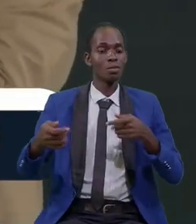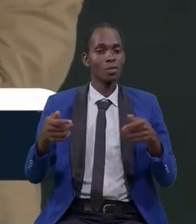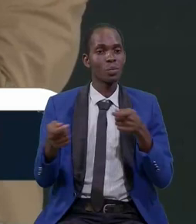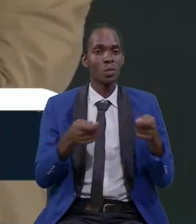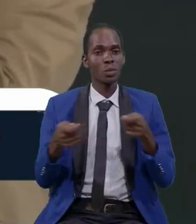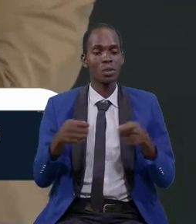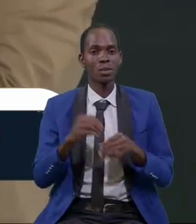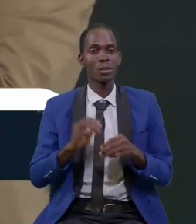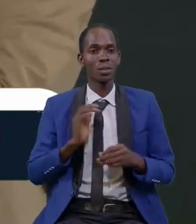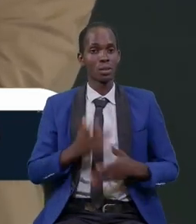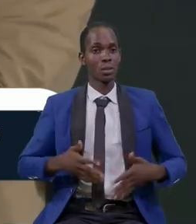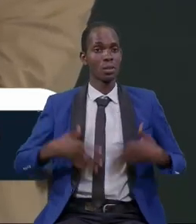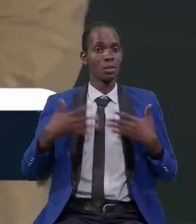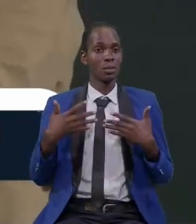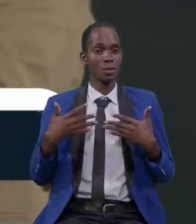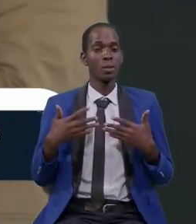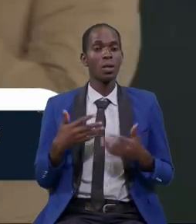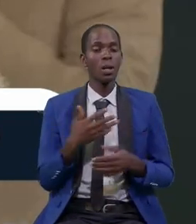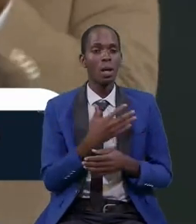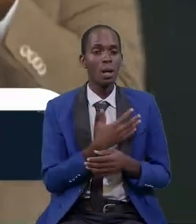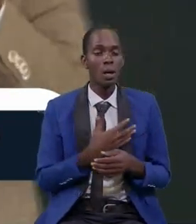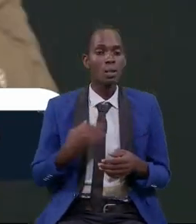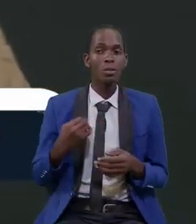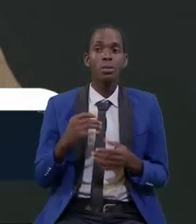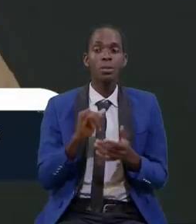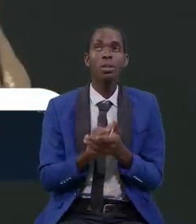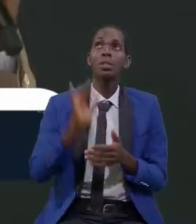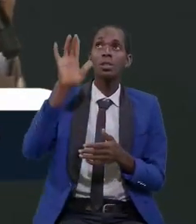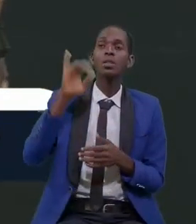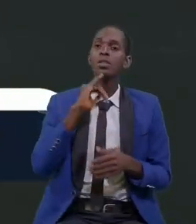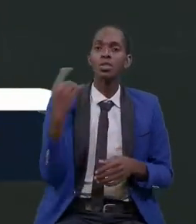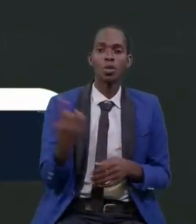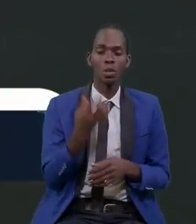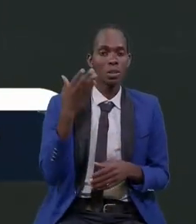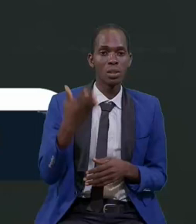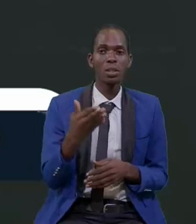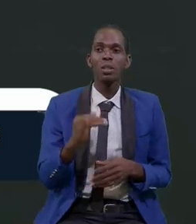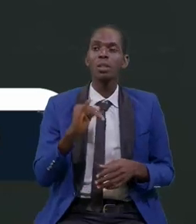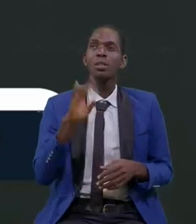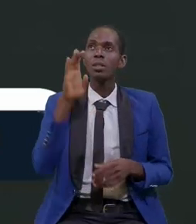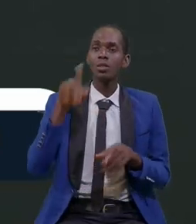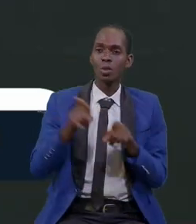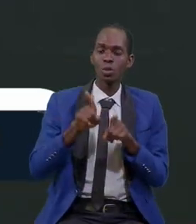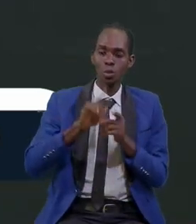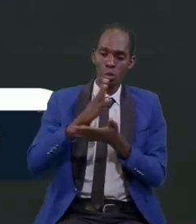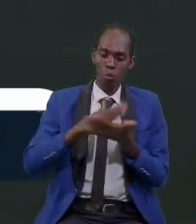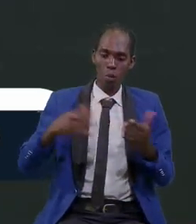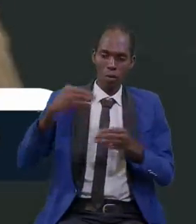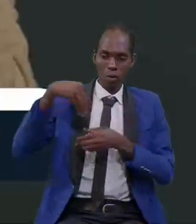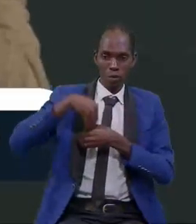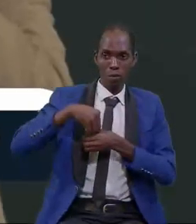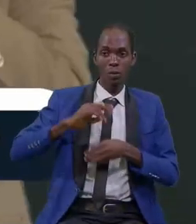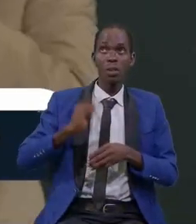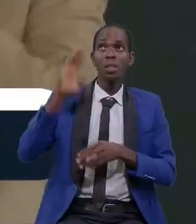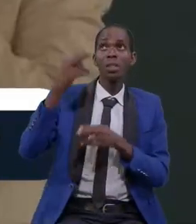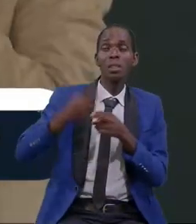Notre langue, le nom est toujours là. Dans nos cœurs, le nom est toujours là. Dans notre être, dans nos pensées, le